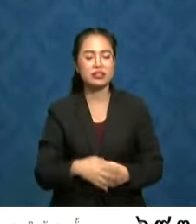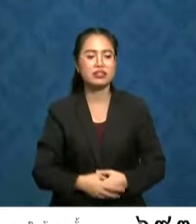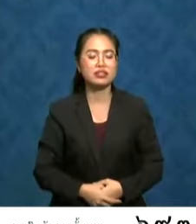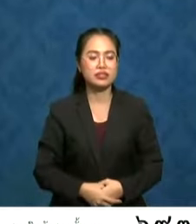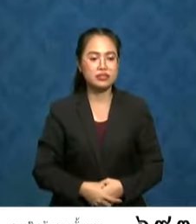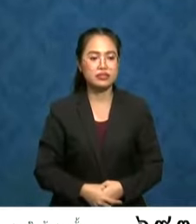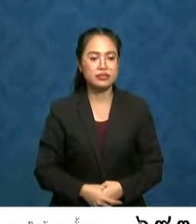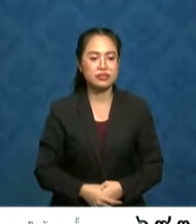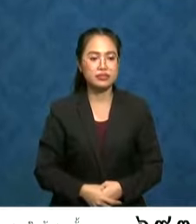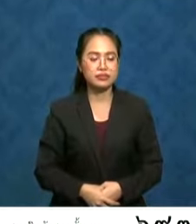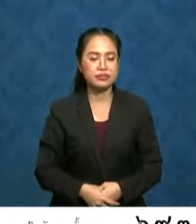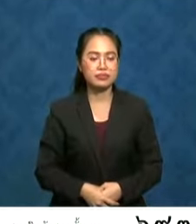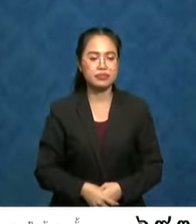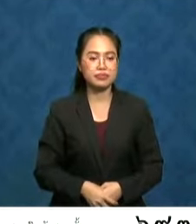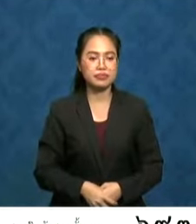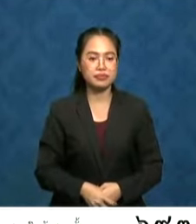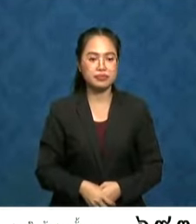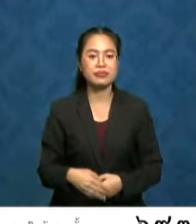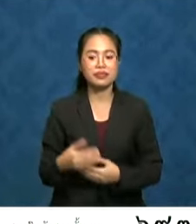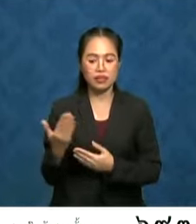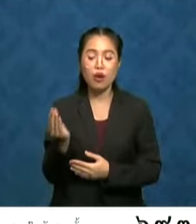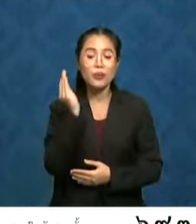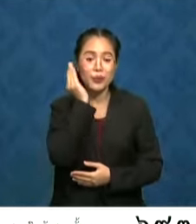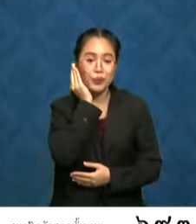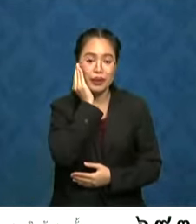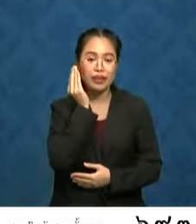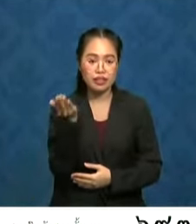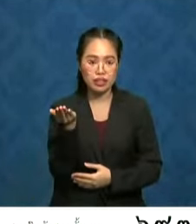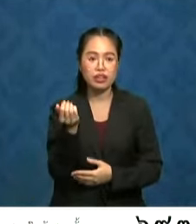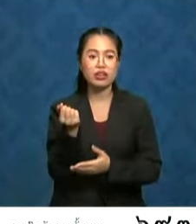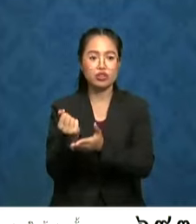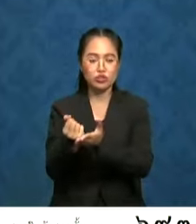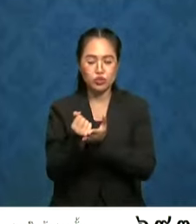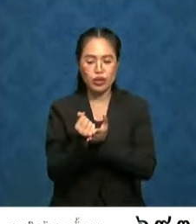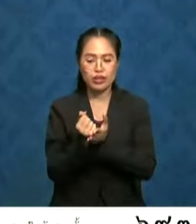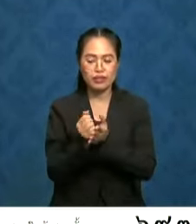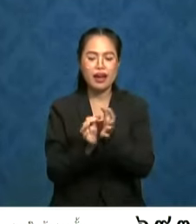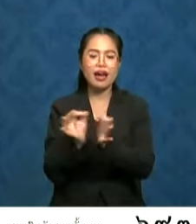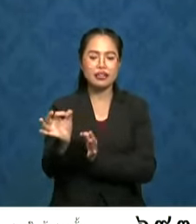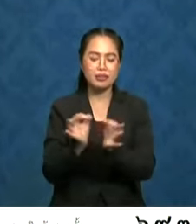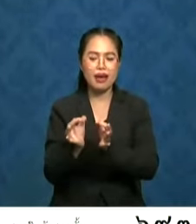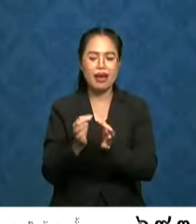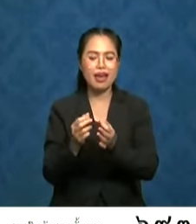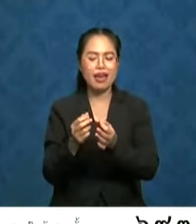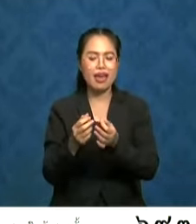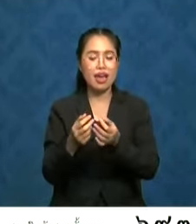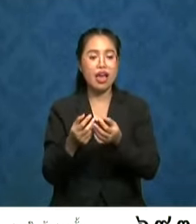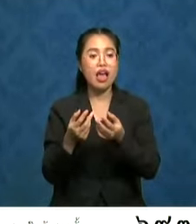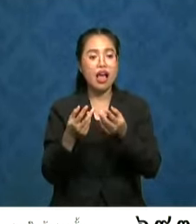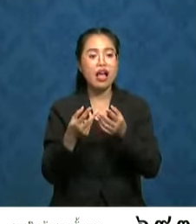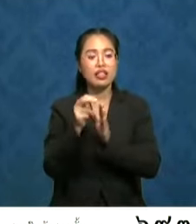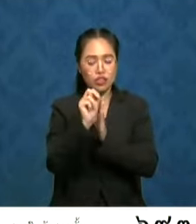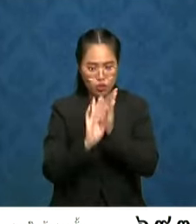เ่อคุณสิริกัญญาครับขอกาคุนามาสู่นโยบายปัจจุบันให้มากกว่า